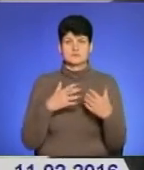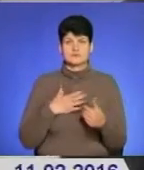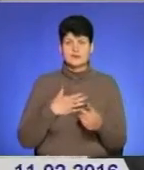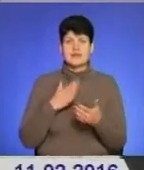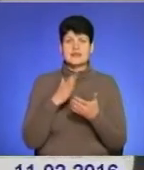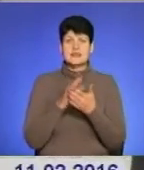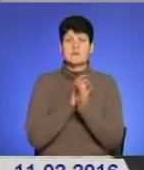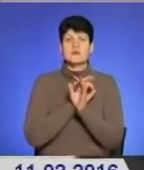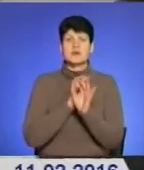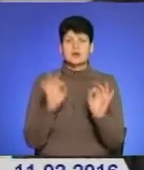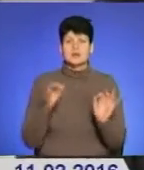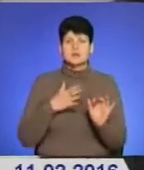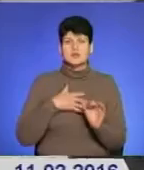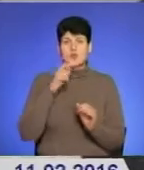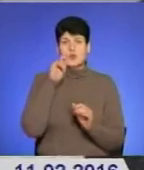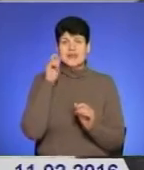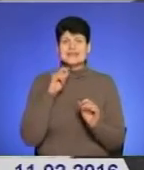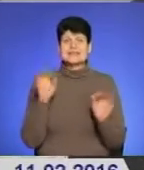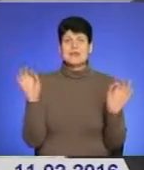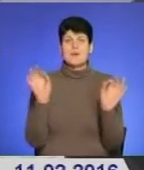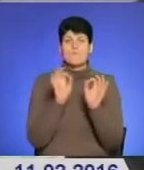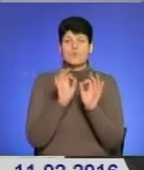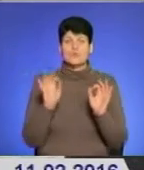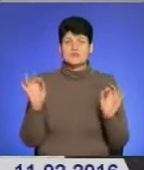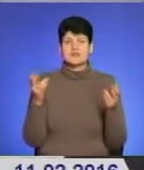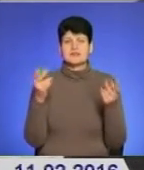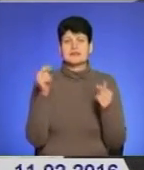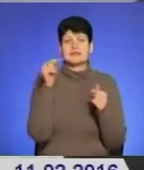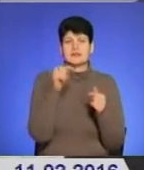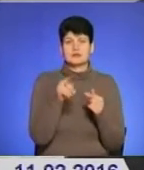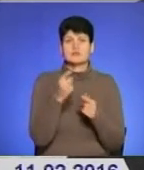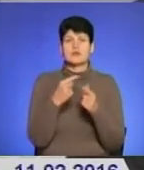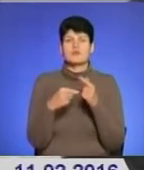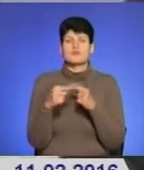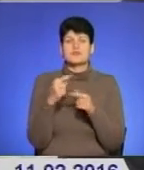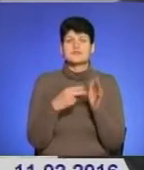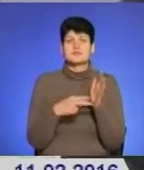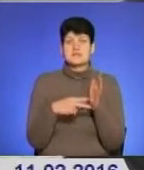в нас прекрасна наша українська музика. І давайте так, якщо ми повернемося в 70-ті роки,